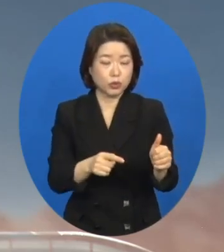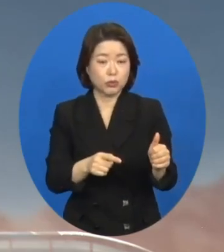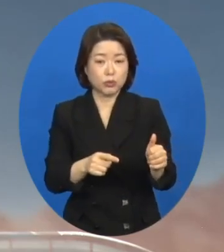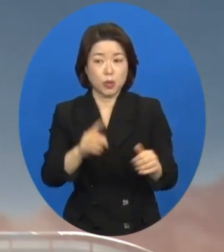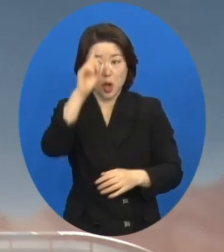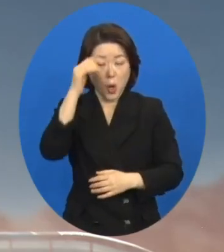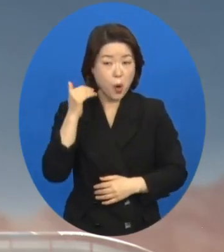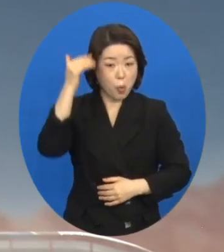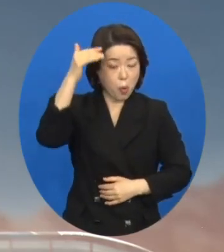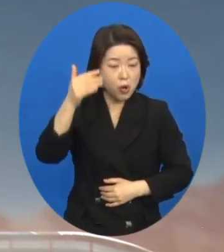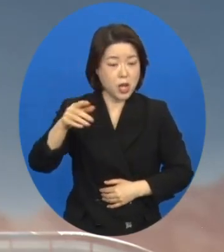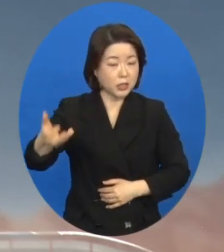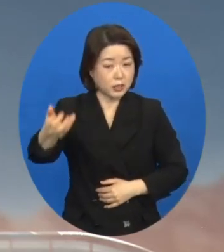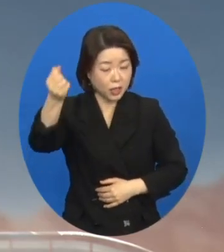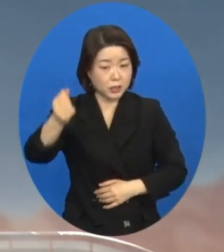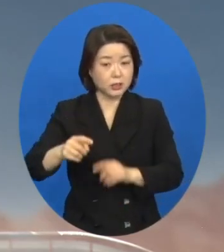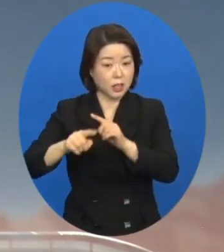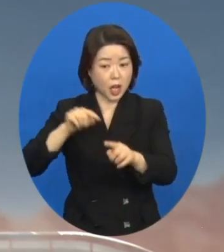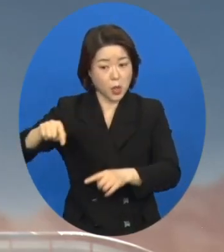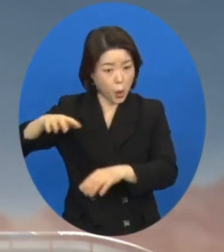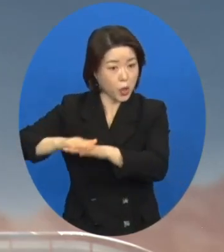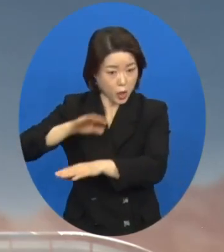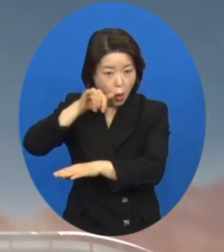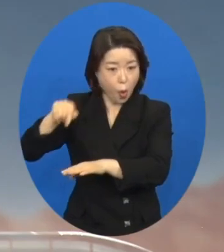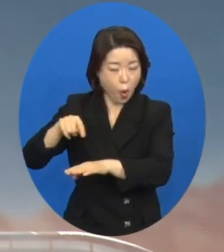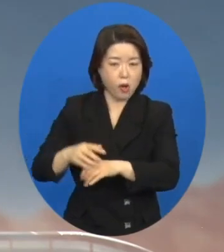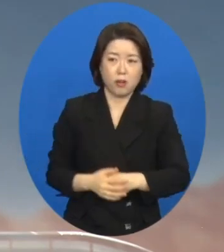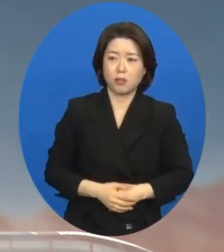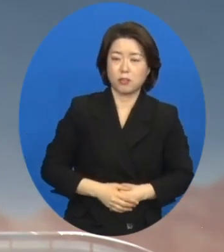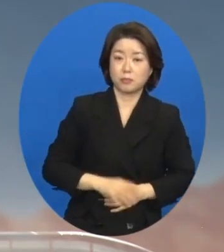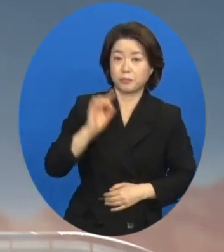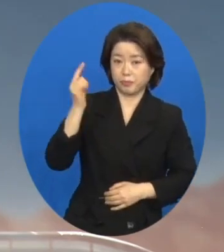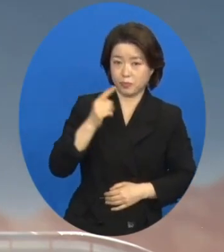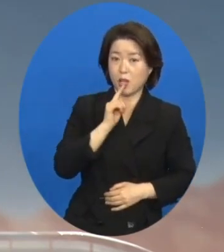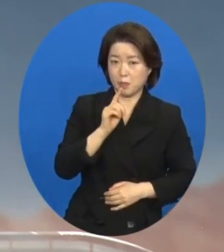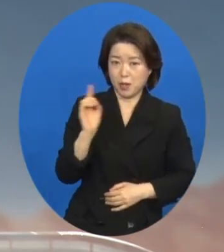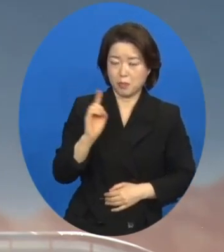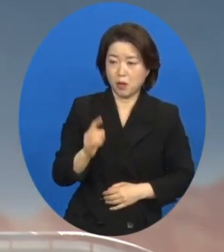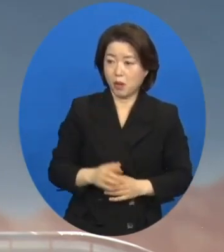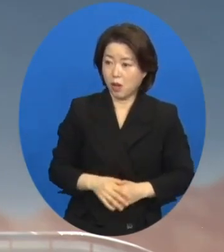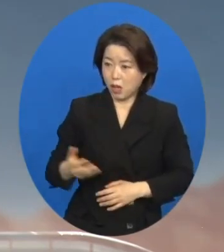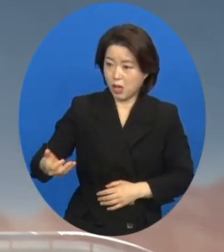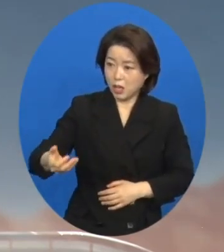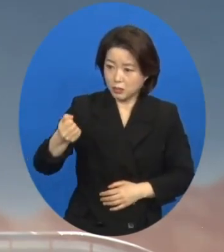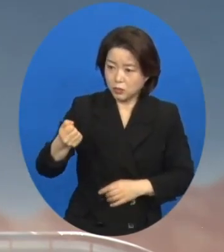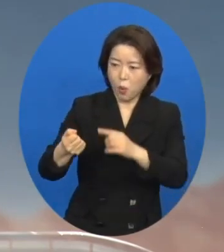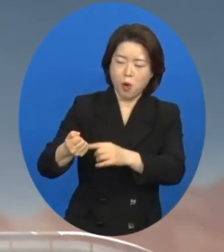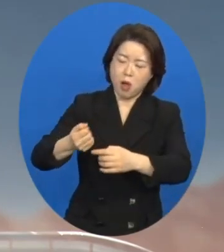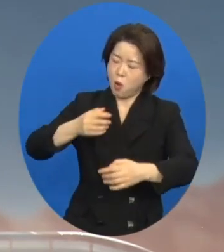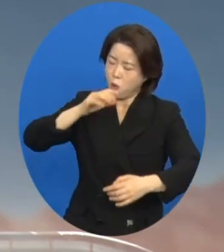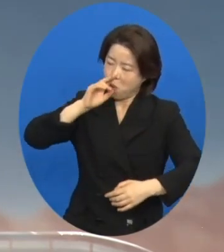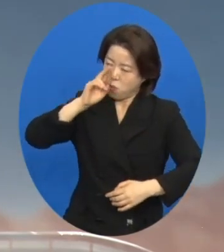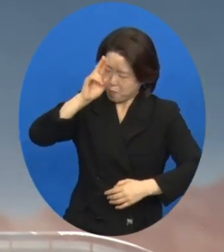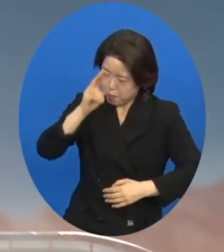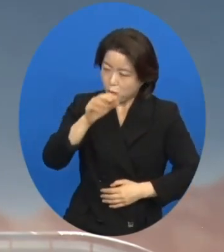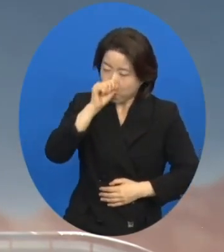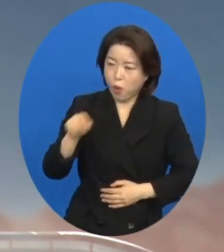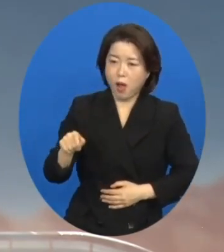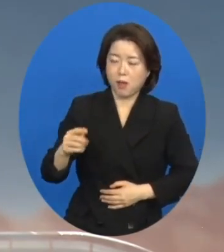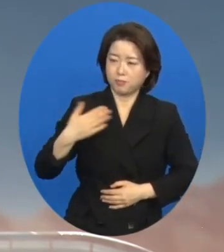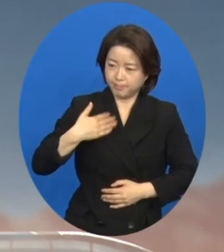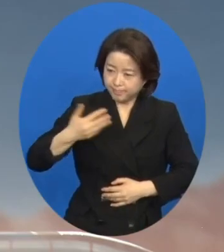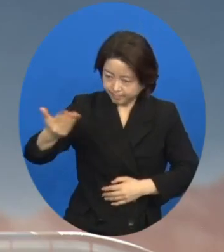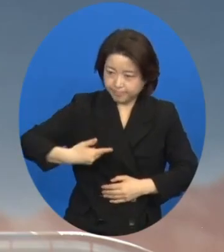있는데 어떻게 할 거냐. 다윗이 뭐라고 하는지 아십니까? 이런 얘기를 합니다. 그 같은 것이 또 없나니 내게 주소서.